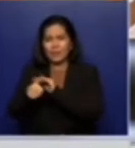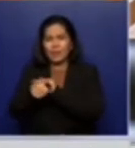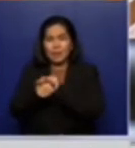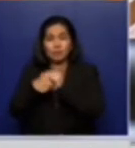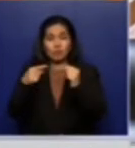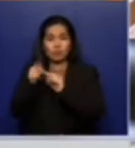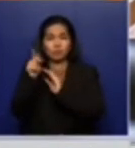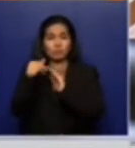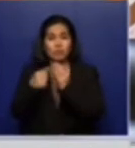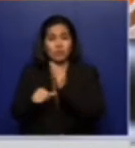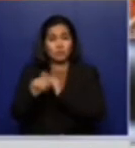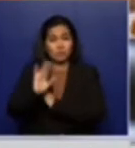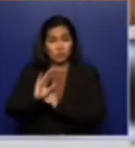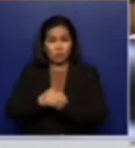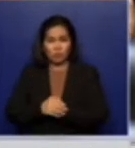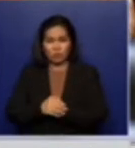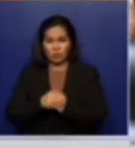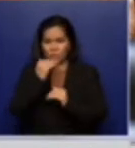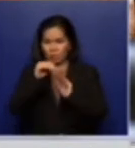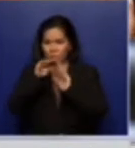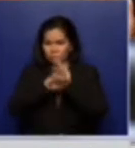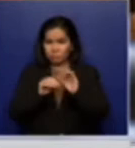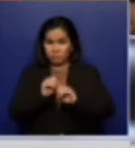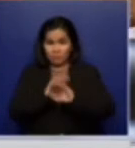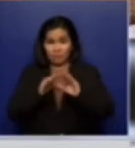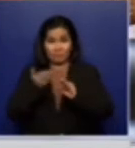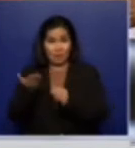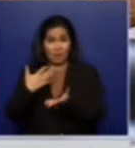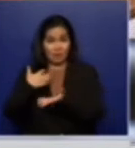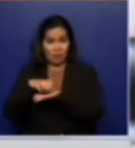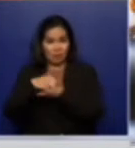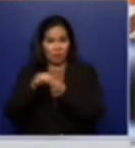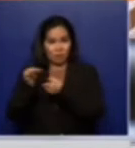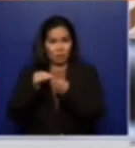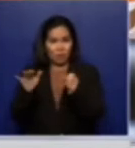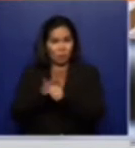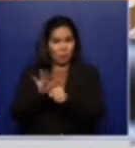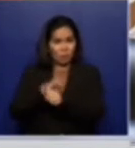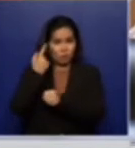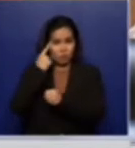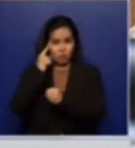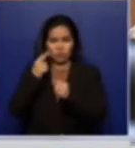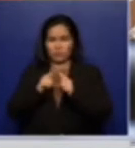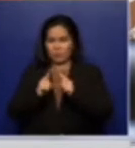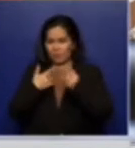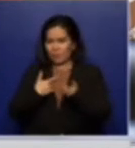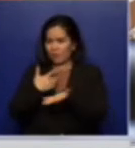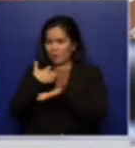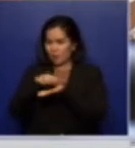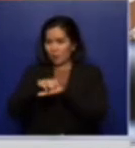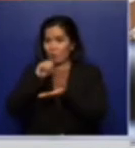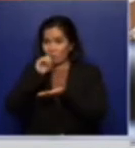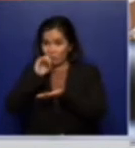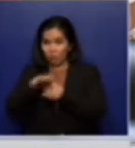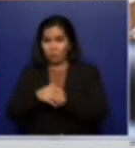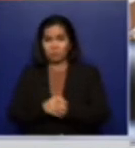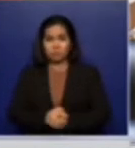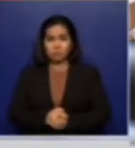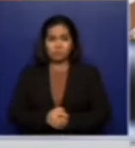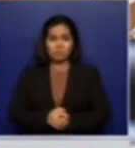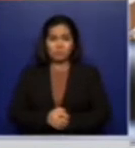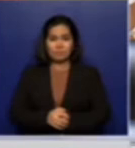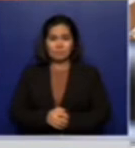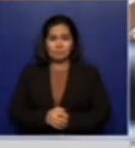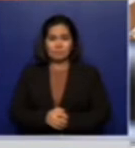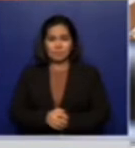จจะพูดครบหรือไม่ครบแต่ว่าผมเรียนท่านนะครับว่ามันจริงแต่ท่านอาจจะพูดไม่ครบเพราะฉะนั้น